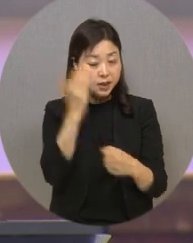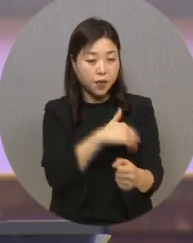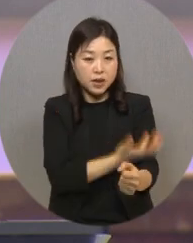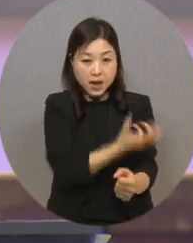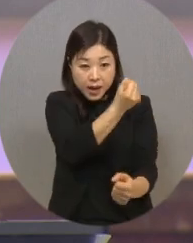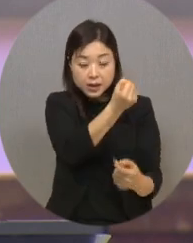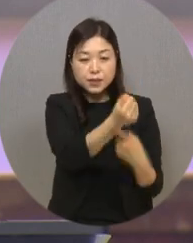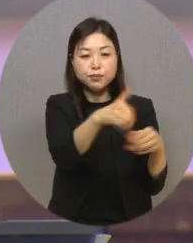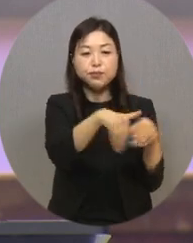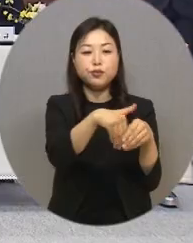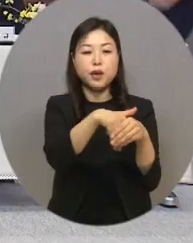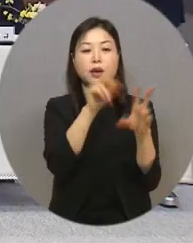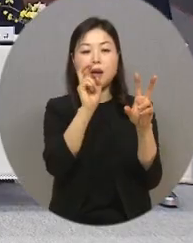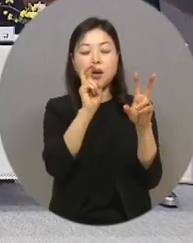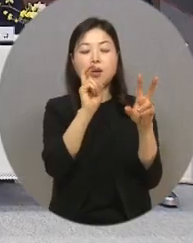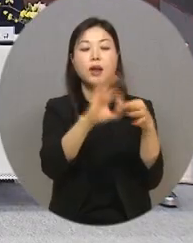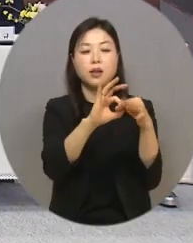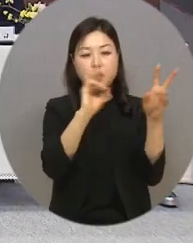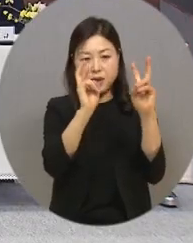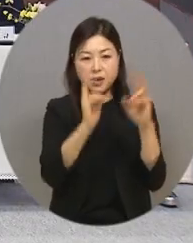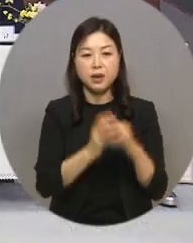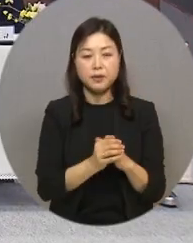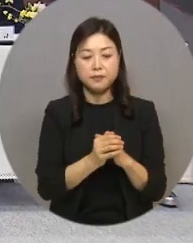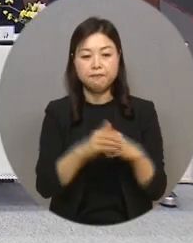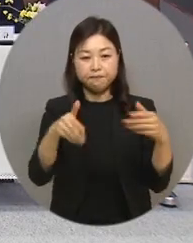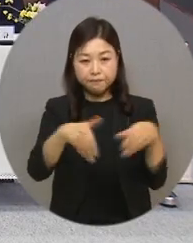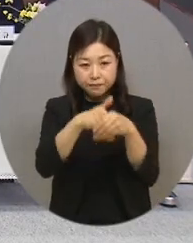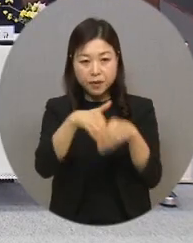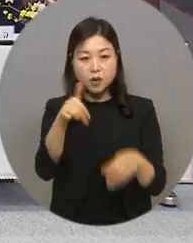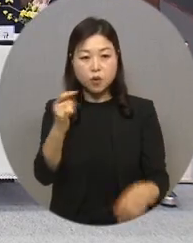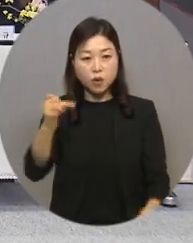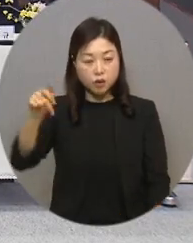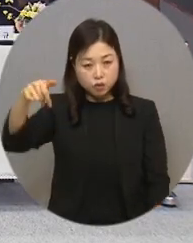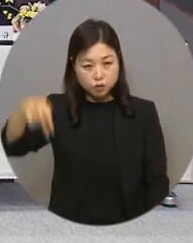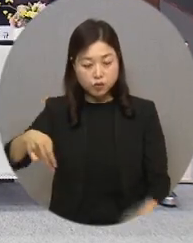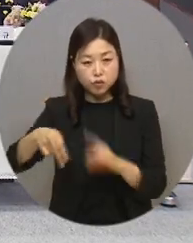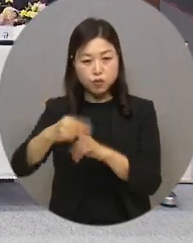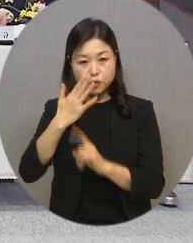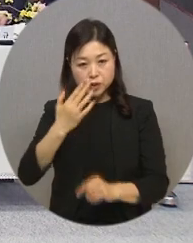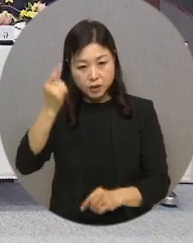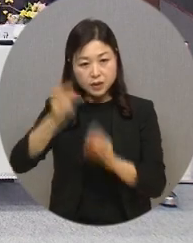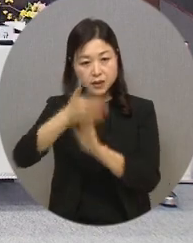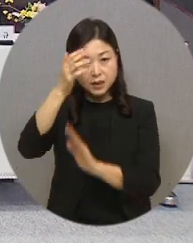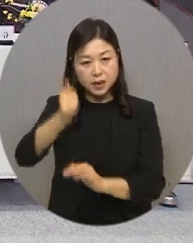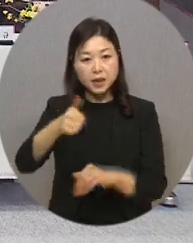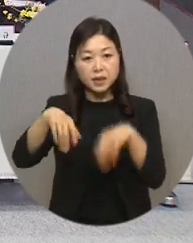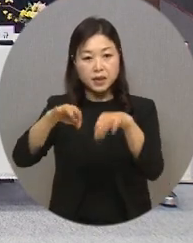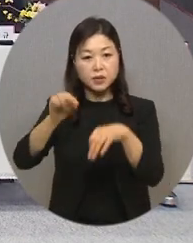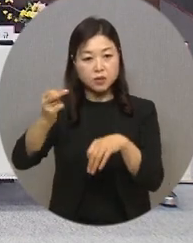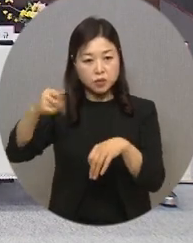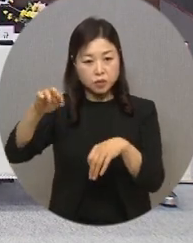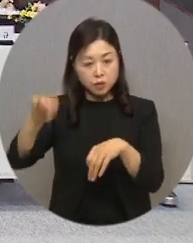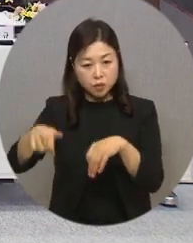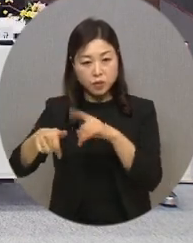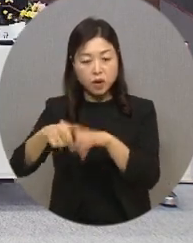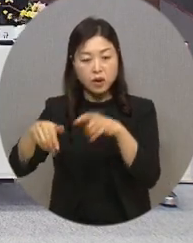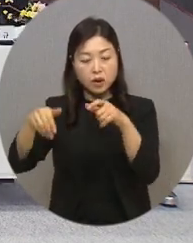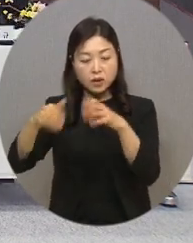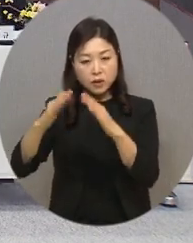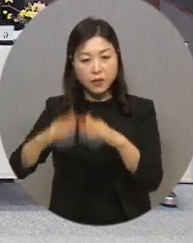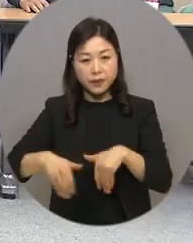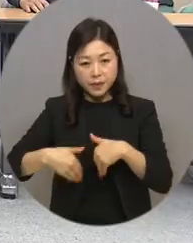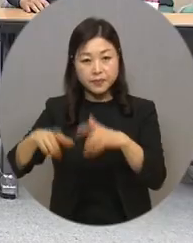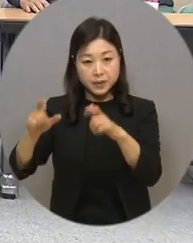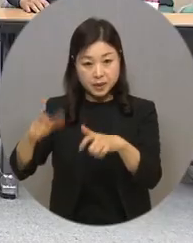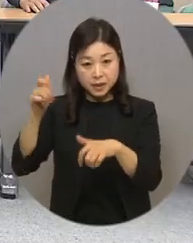콘텐츠 기업입니다 해시계는 노광규 순천 시장을 비롯해 김영록 전남 도지사와 홍성호 로커스 대표